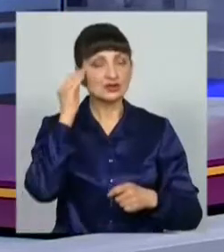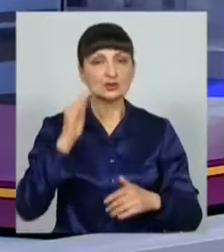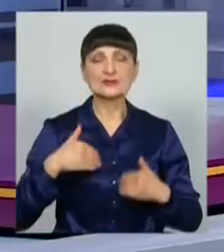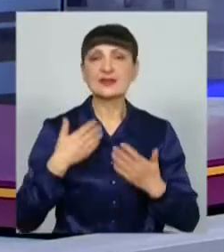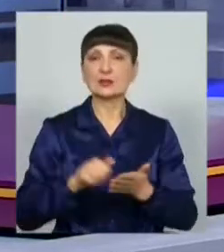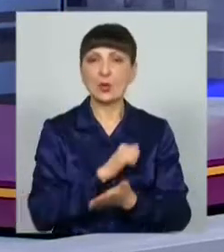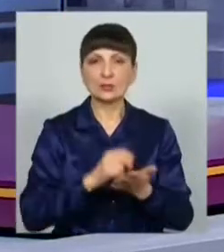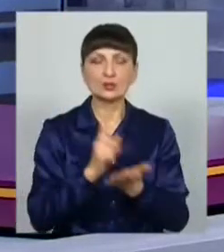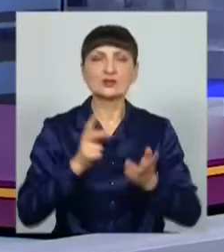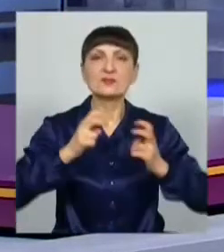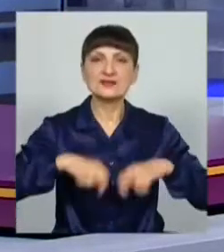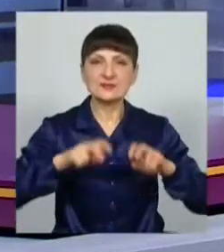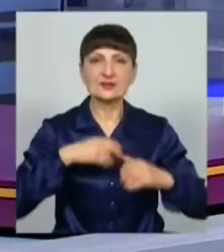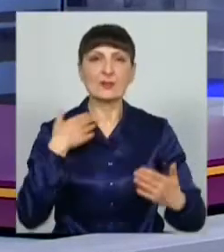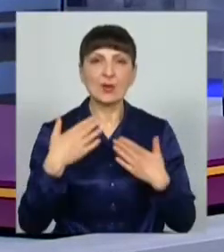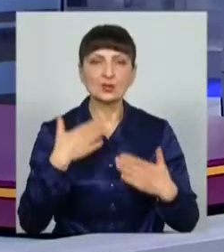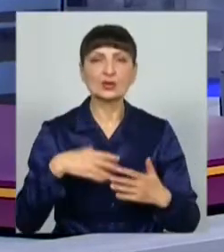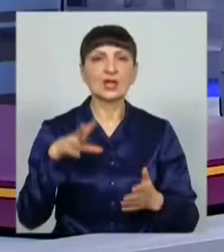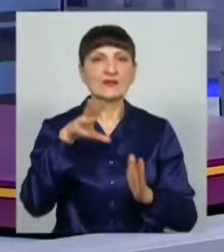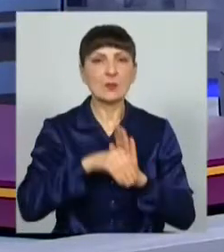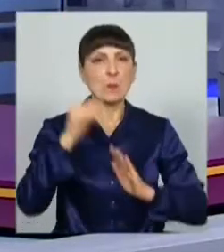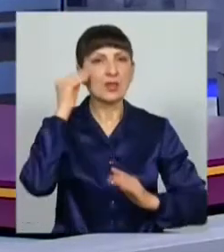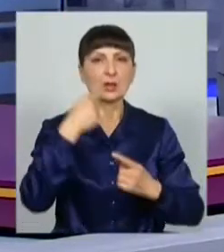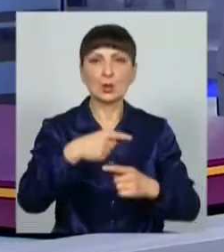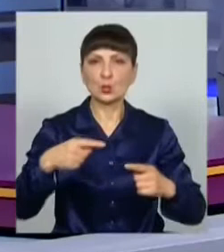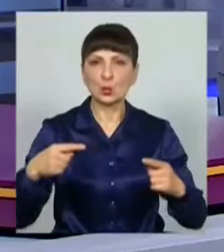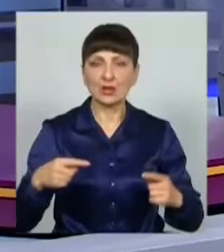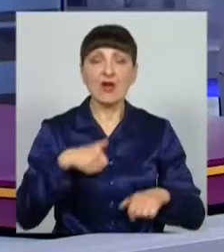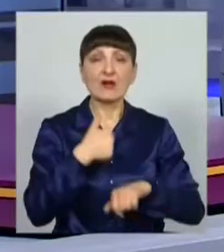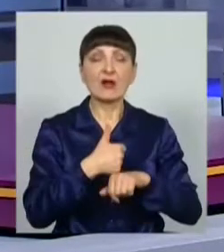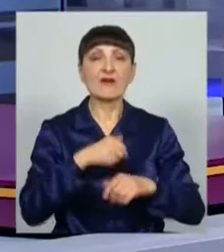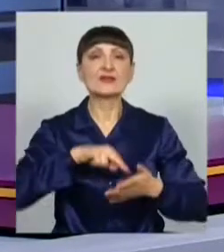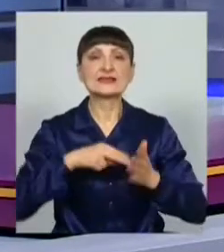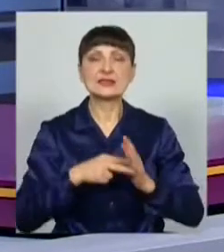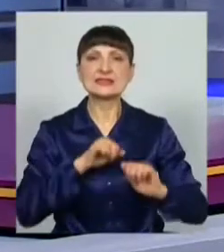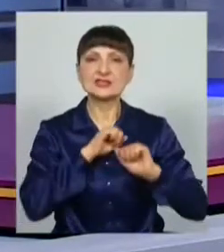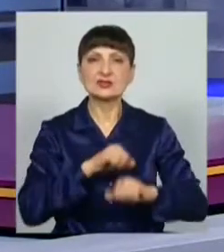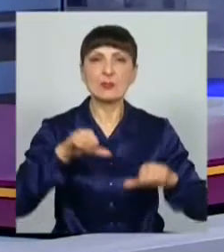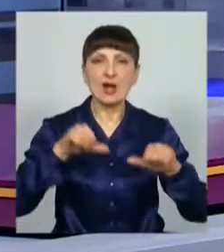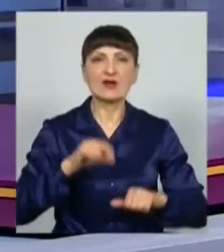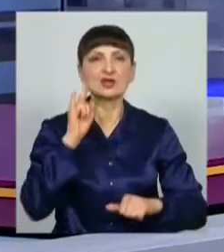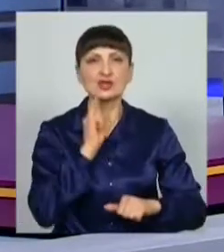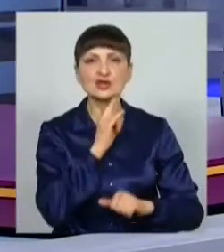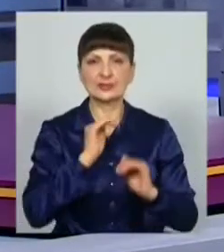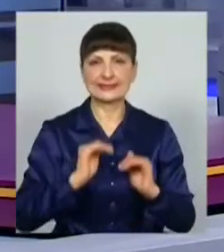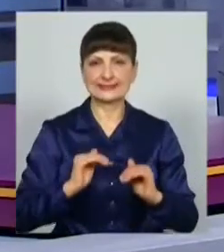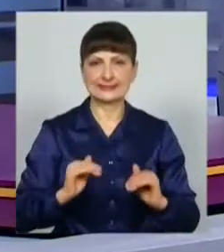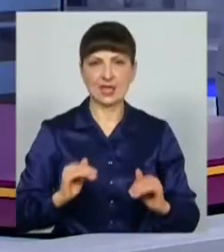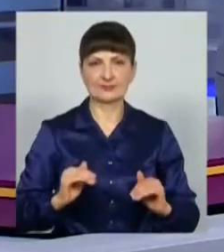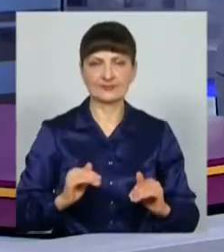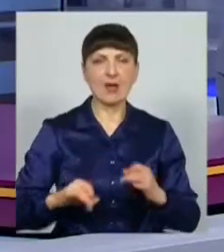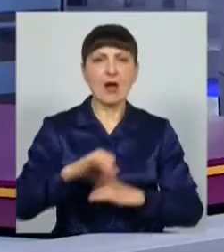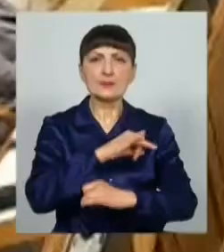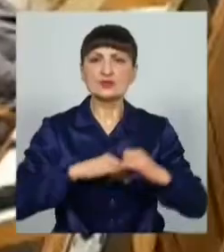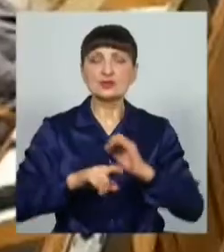следует пересмотреть подходы и учесть мнение других. Главная цель – защитить права женщин и детей, подытожил президент. Бурное